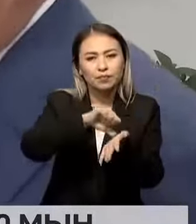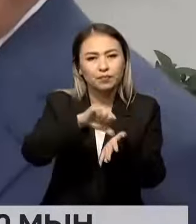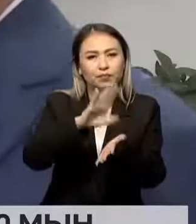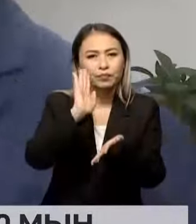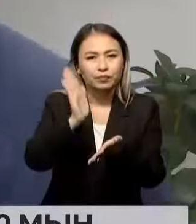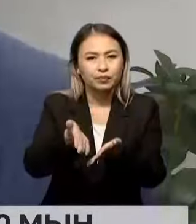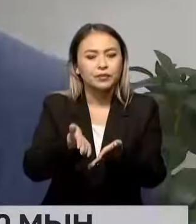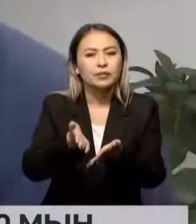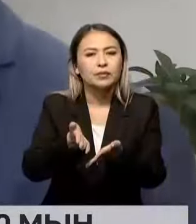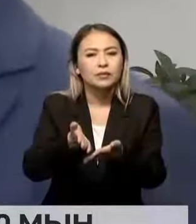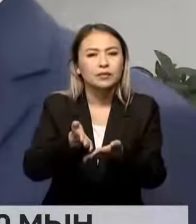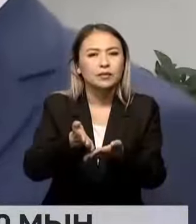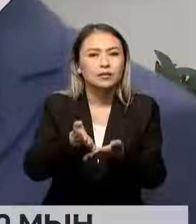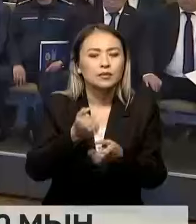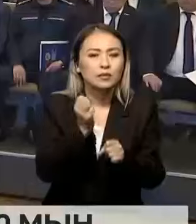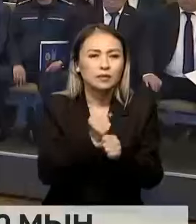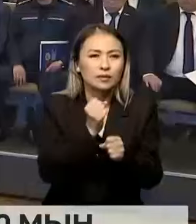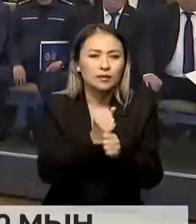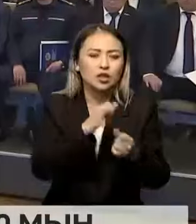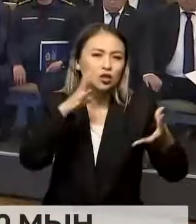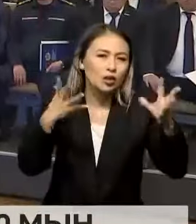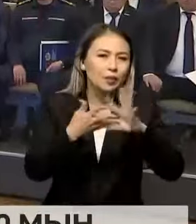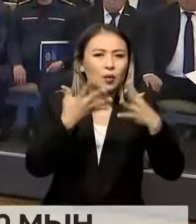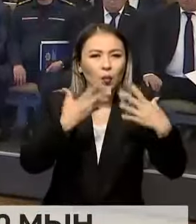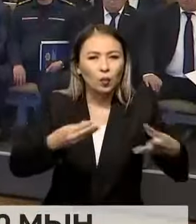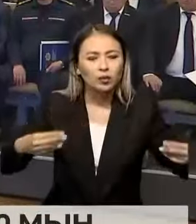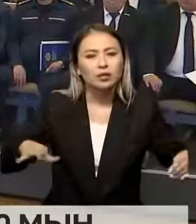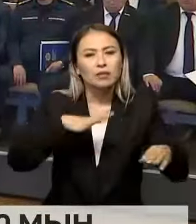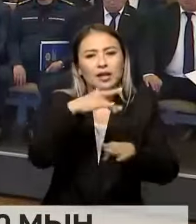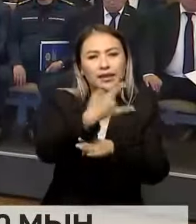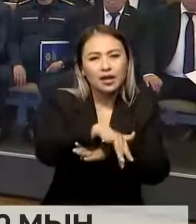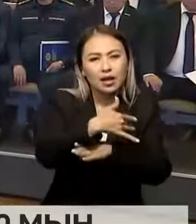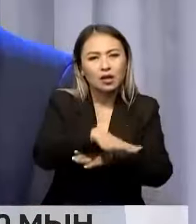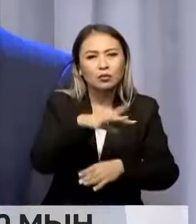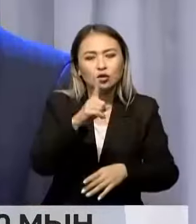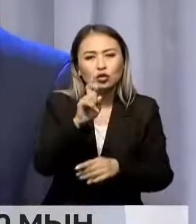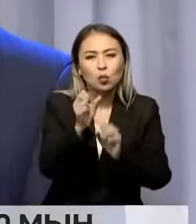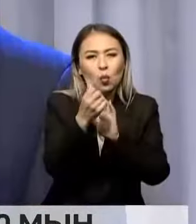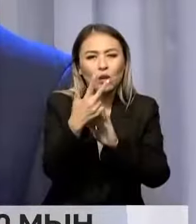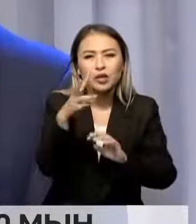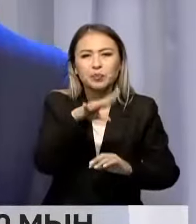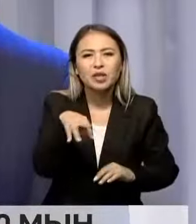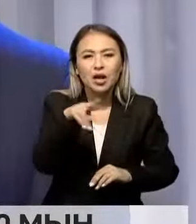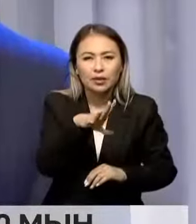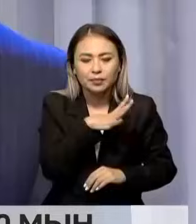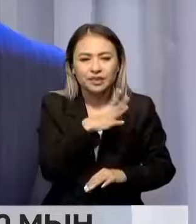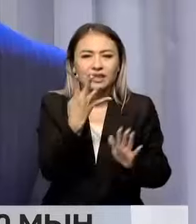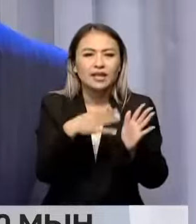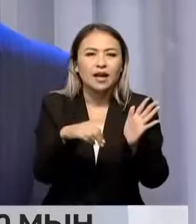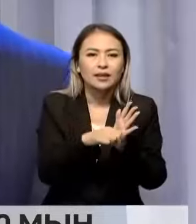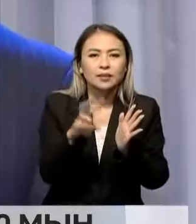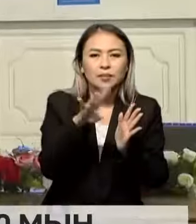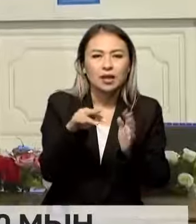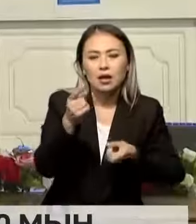деп біз болжам жасап отырмыз. Жалпы көктемгі және күзгі дала жұмыстарына осы жылы 113 миллиард теңге бөлінді. Соның 46 миллиардтан